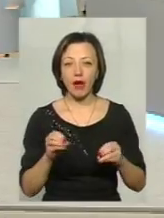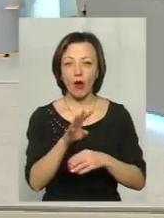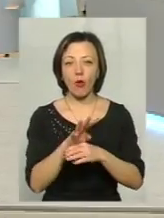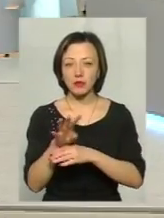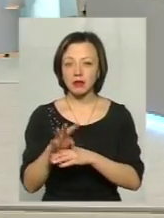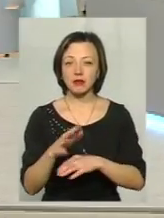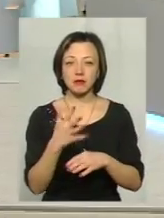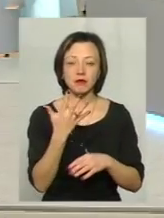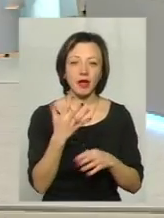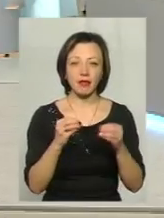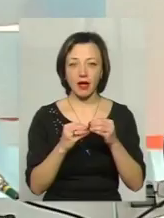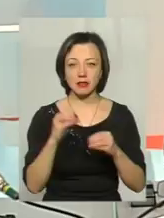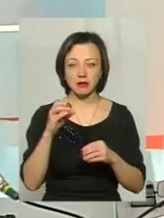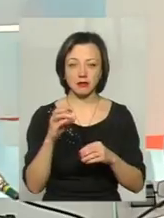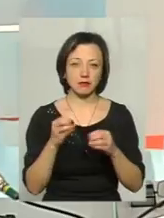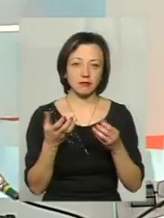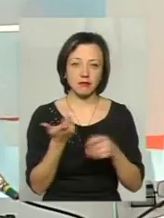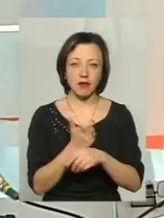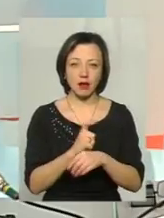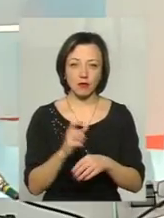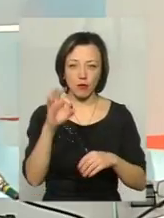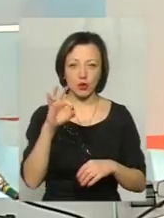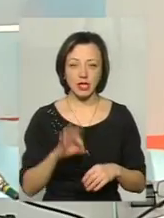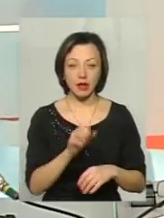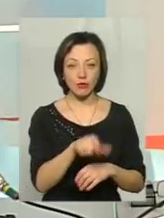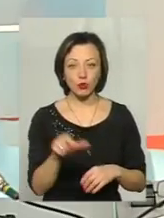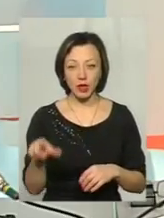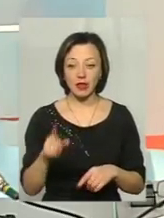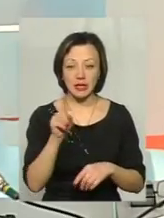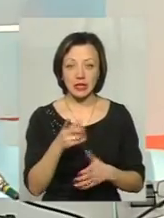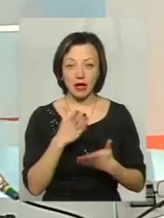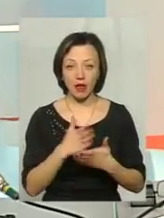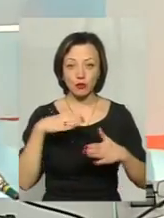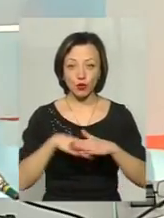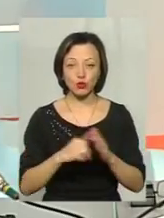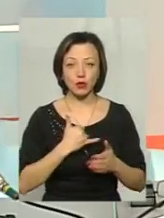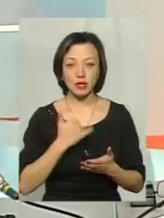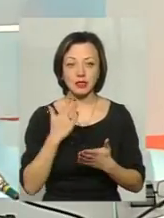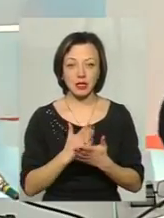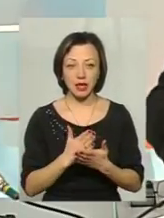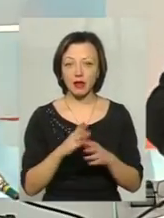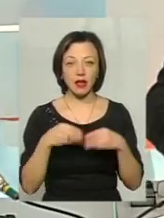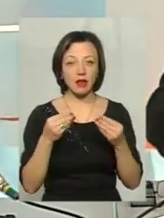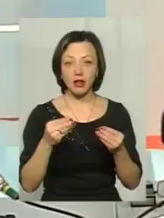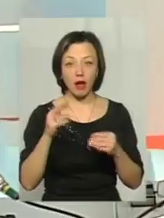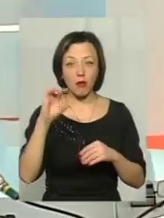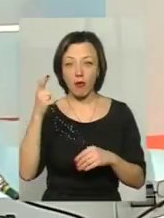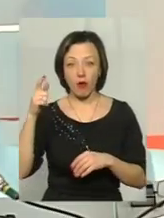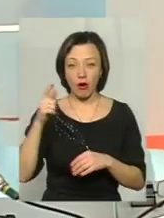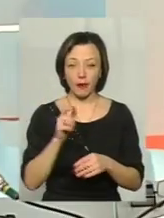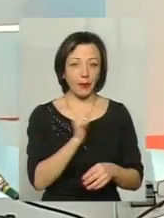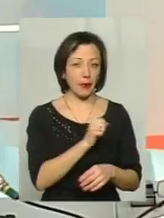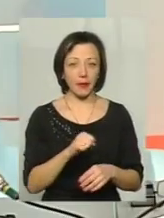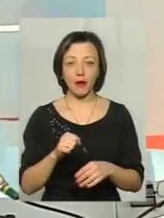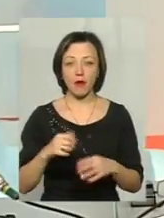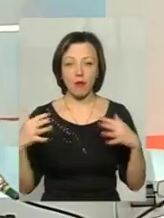залишається 10 максимум процентів людей. Тобто, от ті наявні сховища, що в нас є, якщо будуть, не дай Бог, бойові дії, то